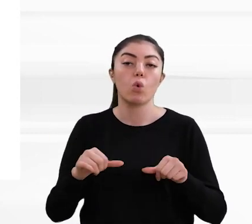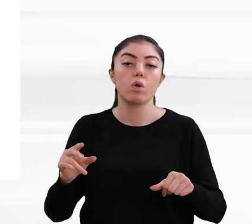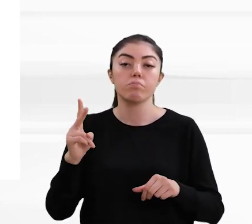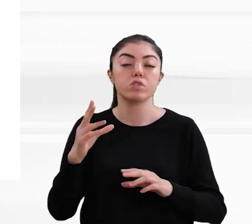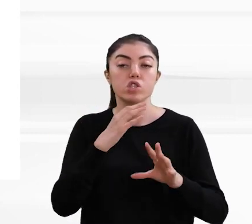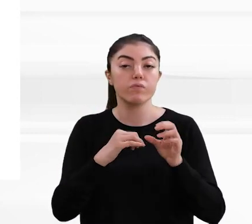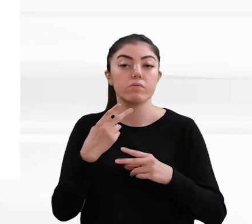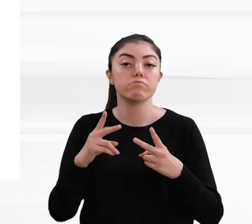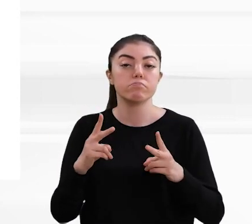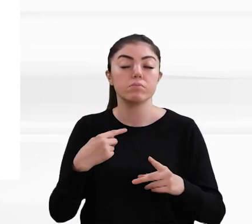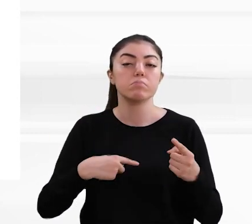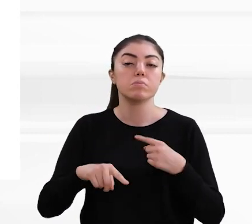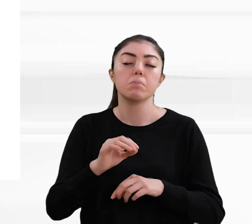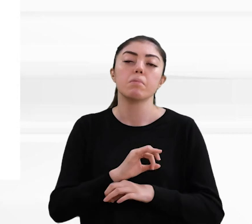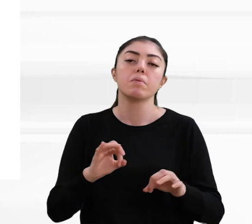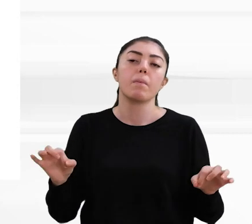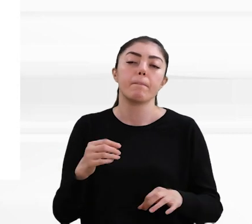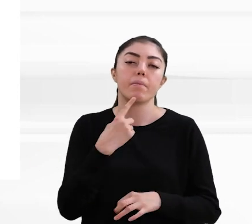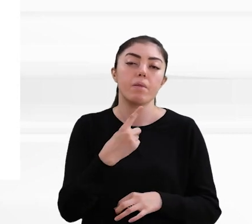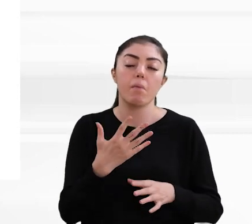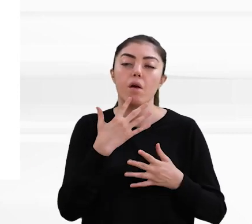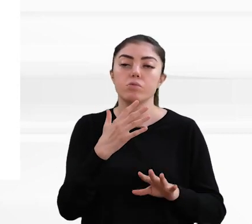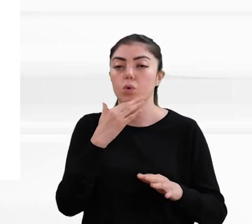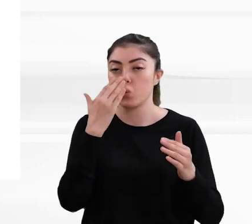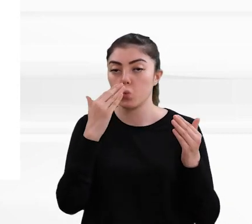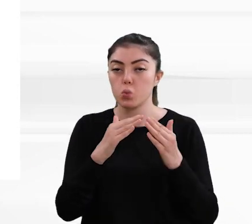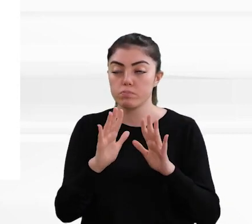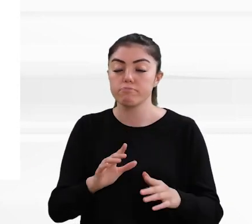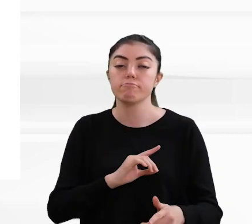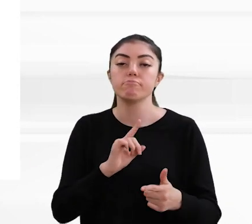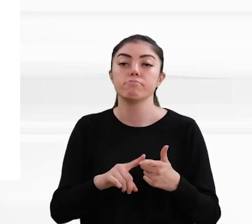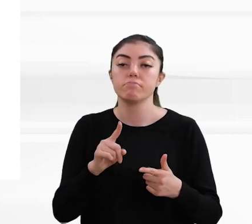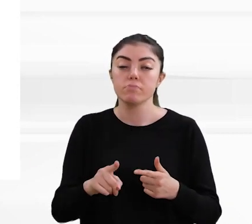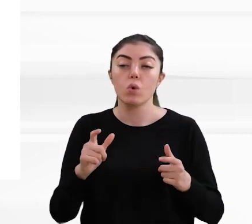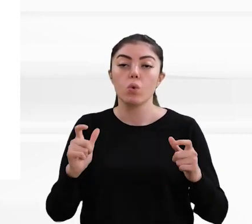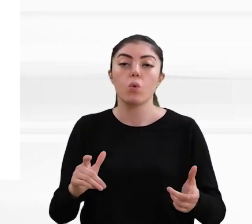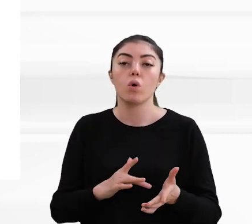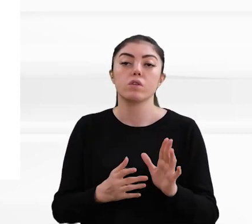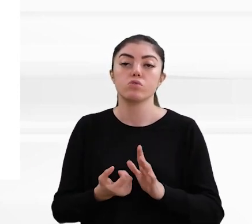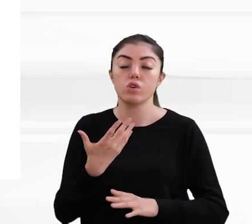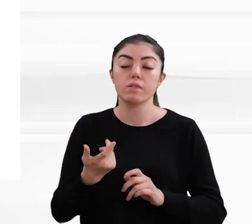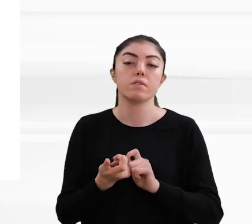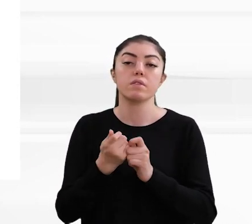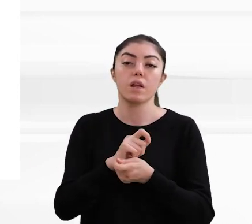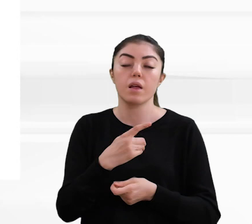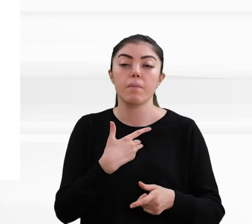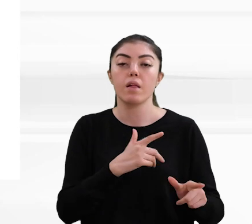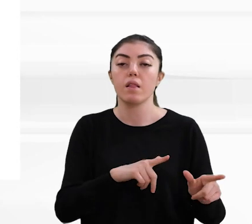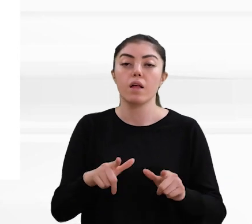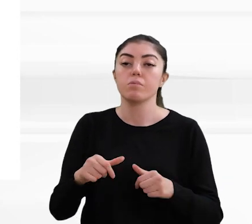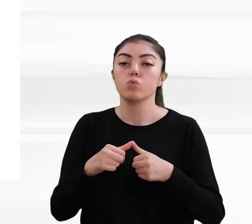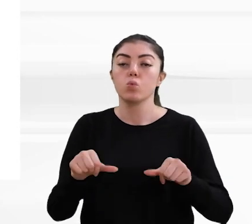kod 10 tarafından şifrelenebilir bizim için gerçekten de bu olayı açıkladı içi meydana gelen mutasyon